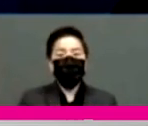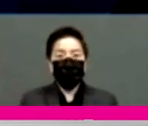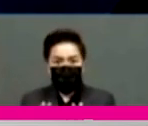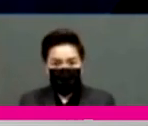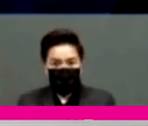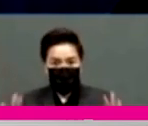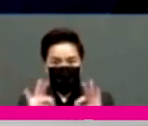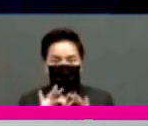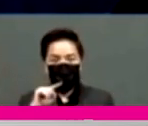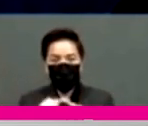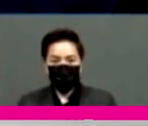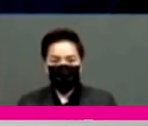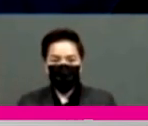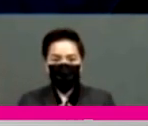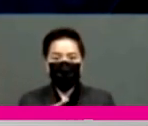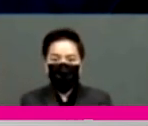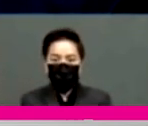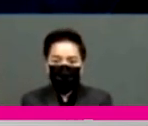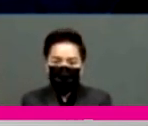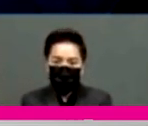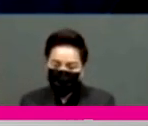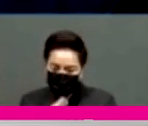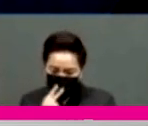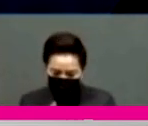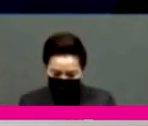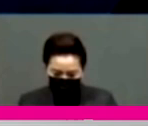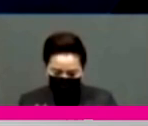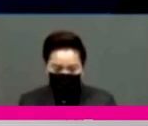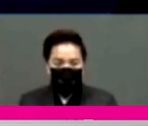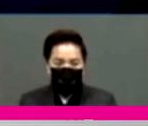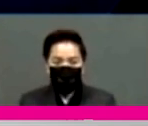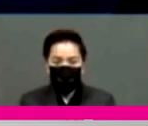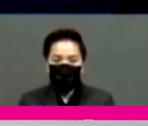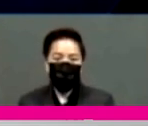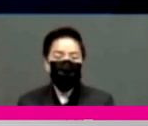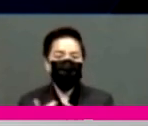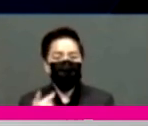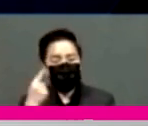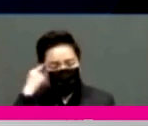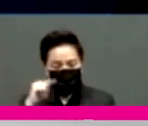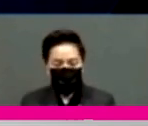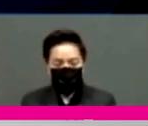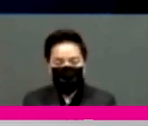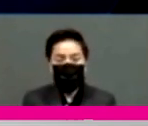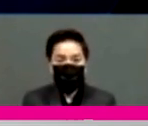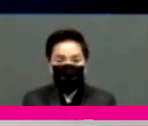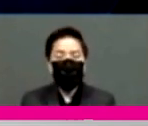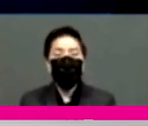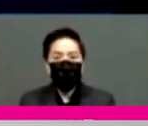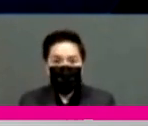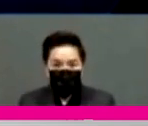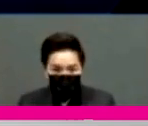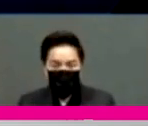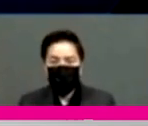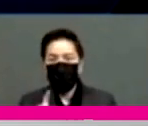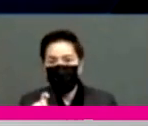ได้ขณะที่จังหวัดชลบุรีกลุ่มควบคุมโรครายงานว่าแม้มีอัตราการติดเชื้อสูง แต่หากพิจารณาเป็นรายอำเภอพบแต่ละอำเ